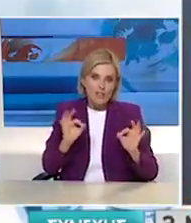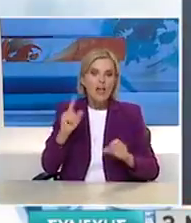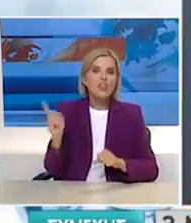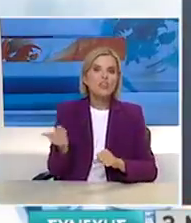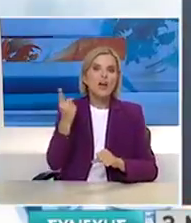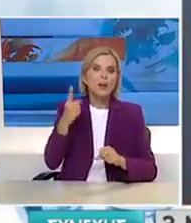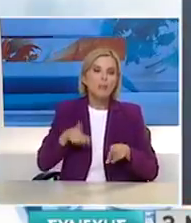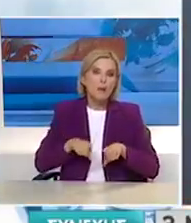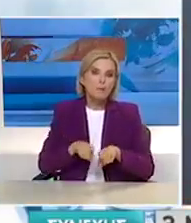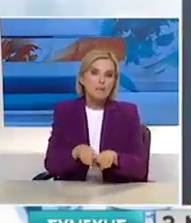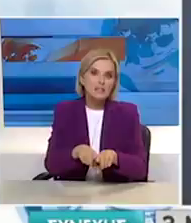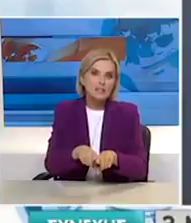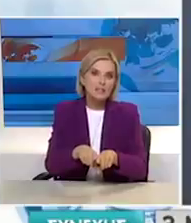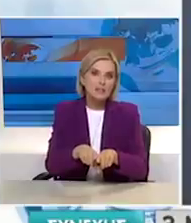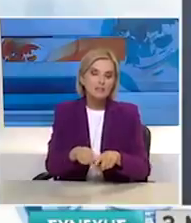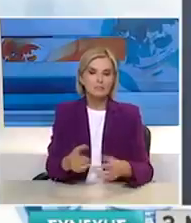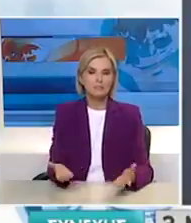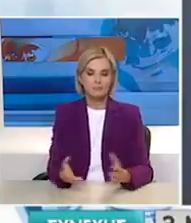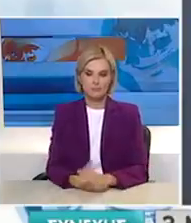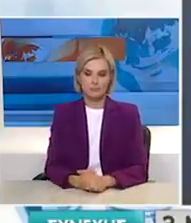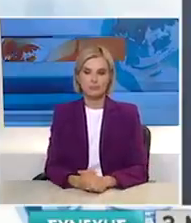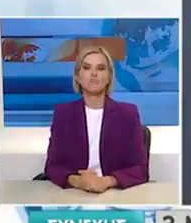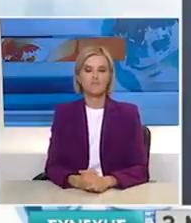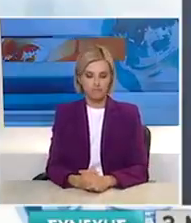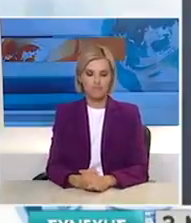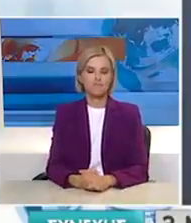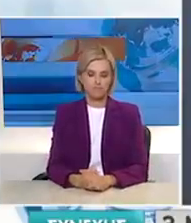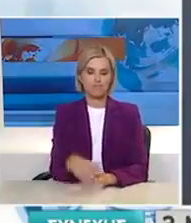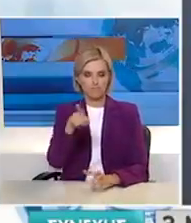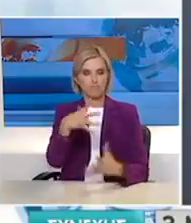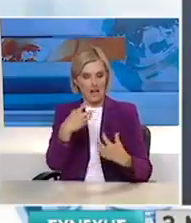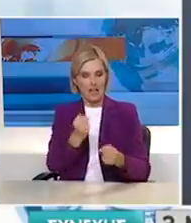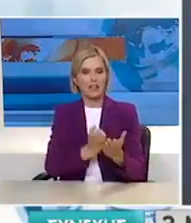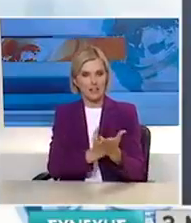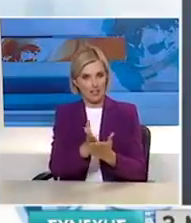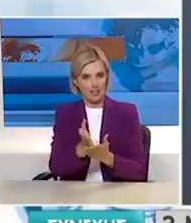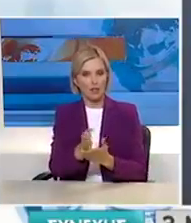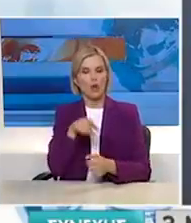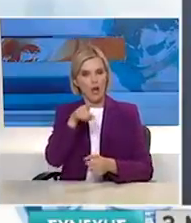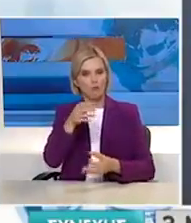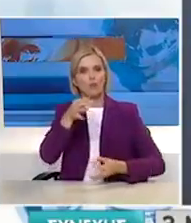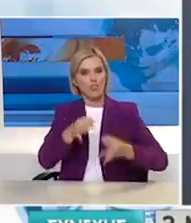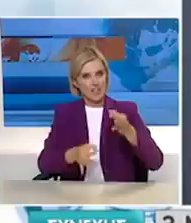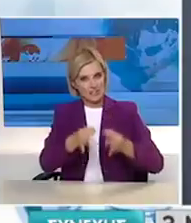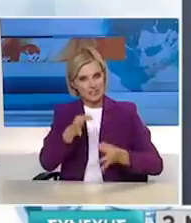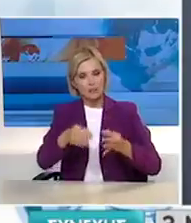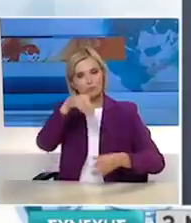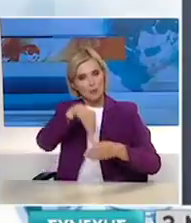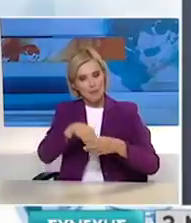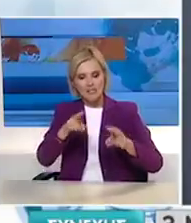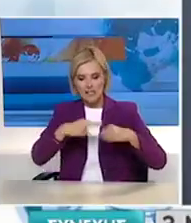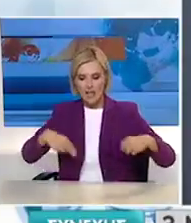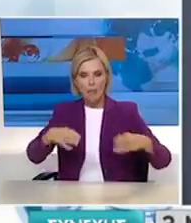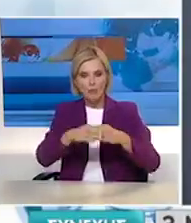θεραπευτικής παρέμβασης? Ναι, έχετε δίκιο. Θα το συζητήσουμε σαν Επιτροπή τη Δευτέρα, νομίζω είναι στην